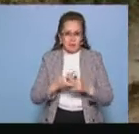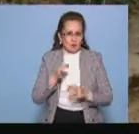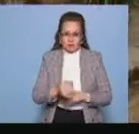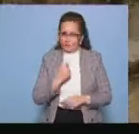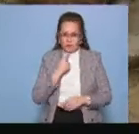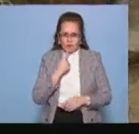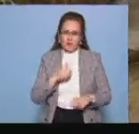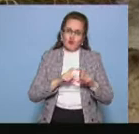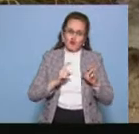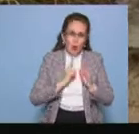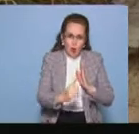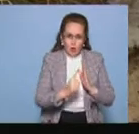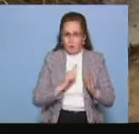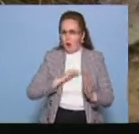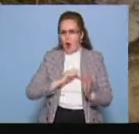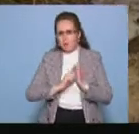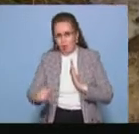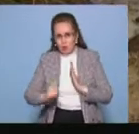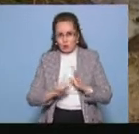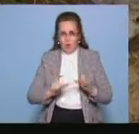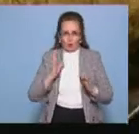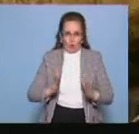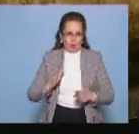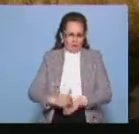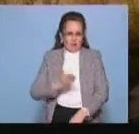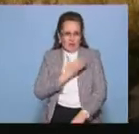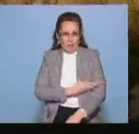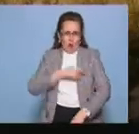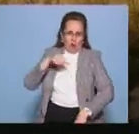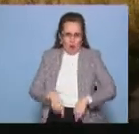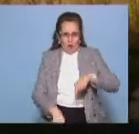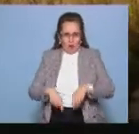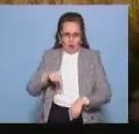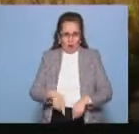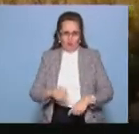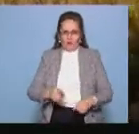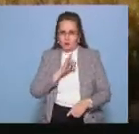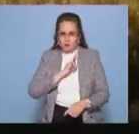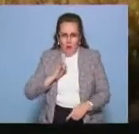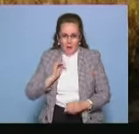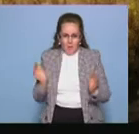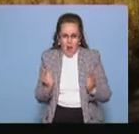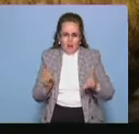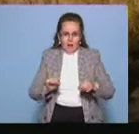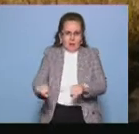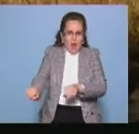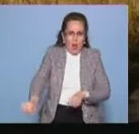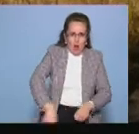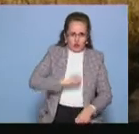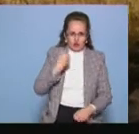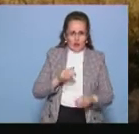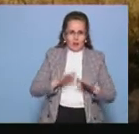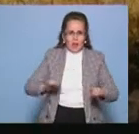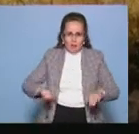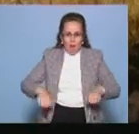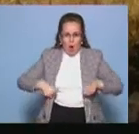даже в магазин можно добраться только в болотных сапогах. В садик возят на тележках, на таких маленьких, на детских